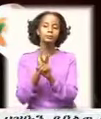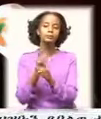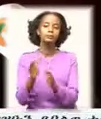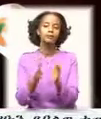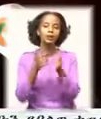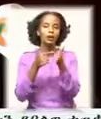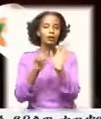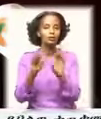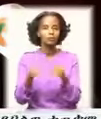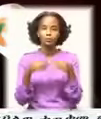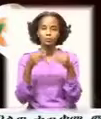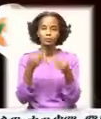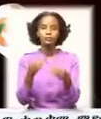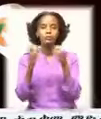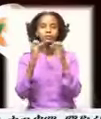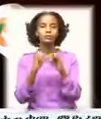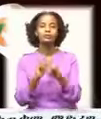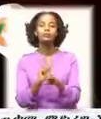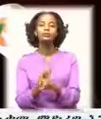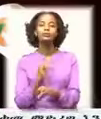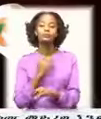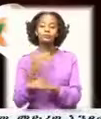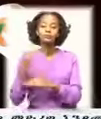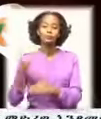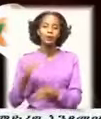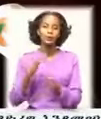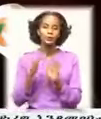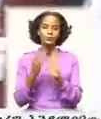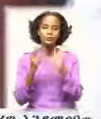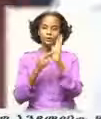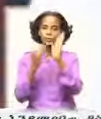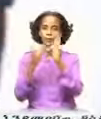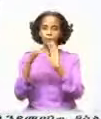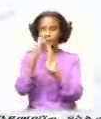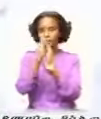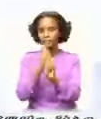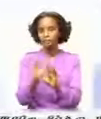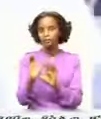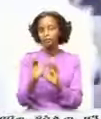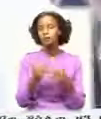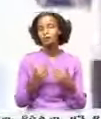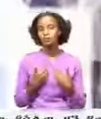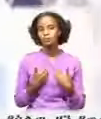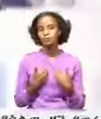አጋልጦ በመስጠት ከጸጥታ ተቋማችን ጎን ሆኖ የህግ የበላይነት እንዲከበር ማድረግ አለበት።